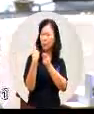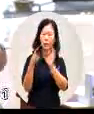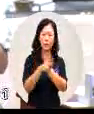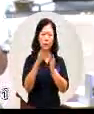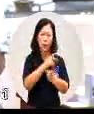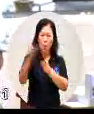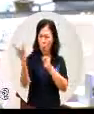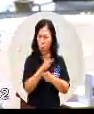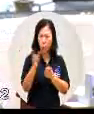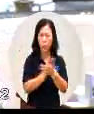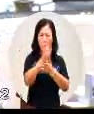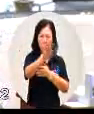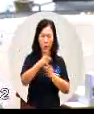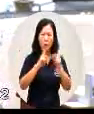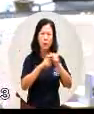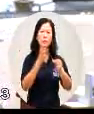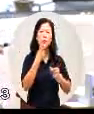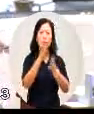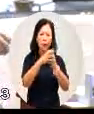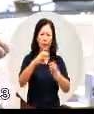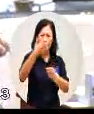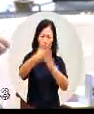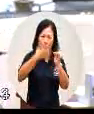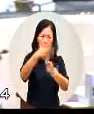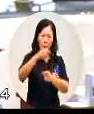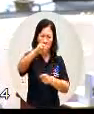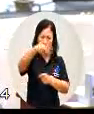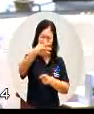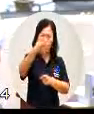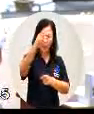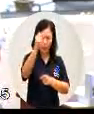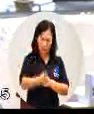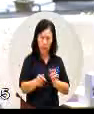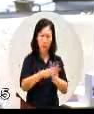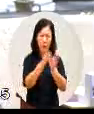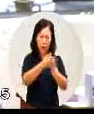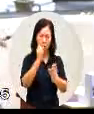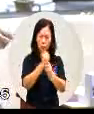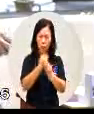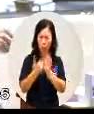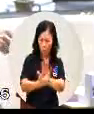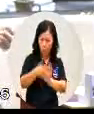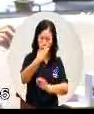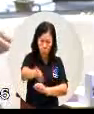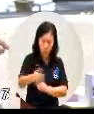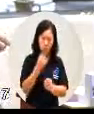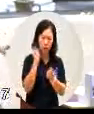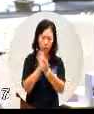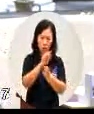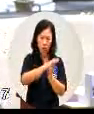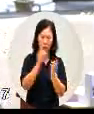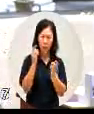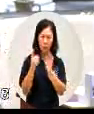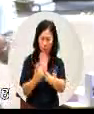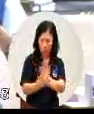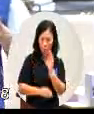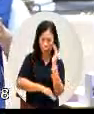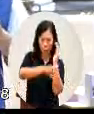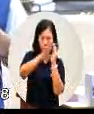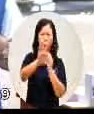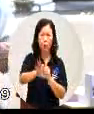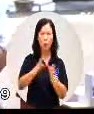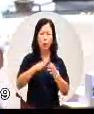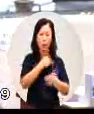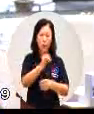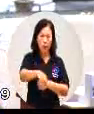后，中央就8年800亿要做些水火那些防水吼，比较易淹水的啊，这个其中的一个，他把那